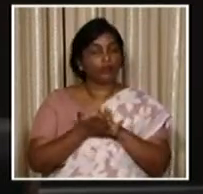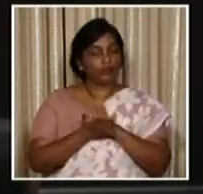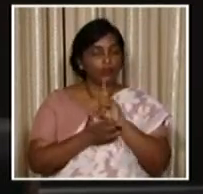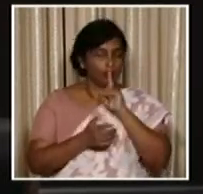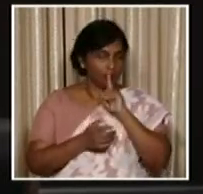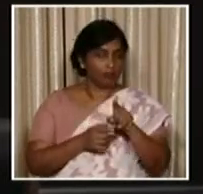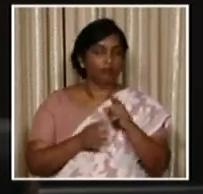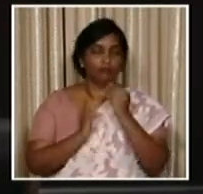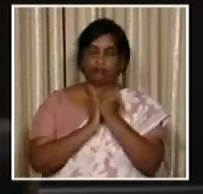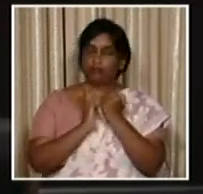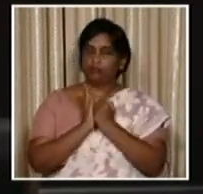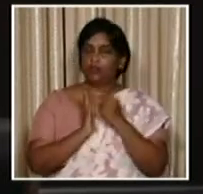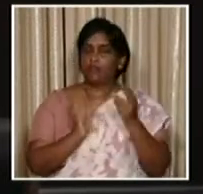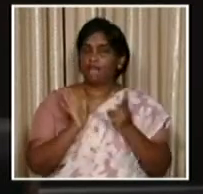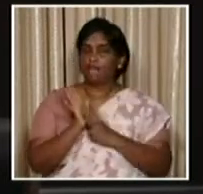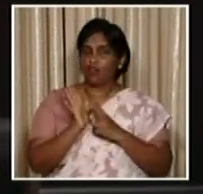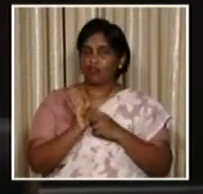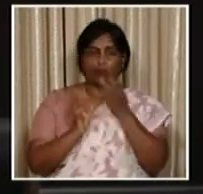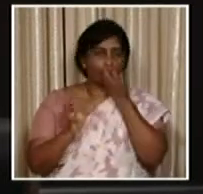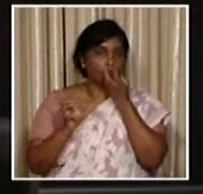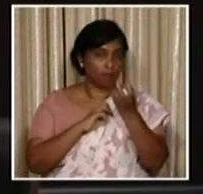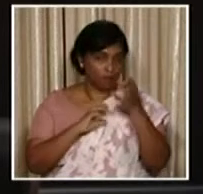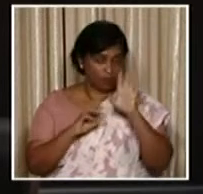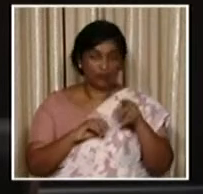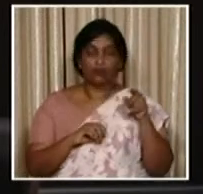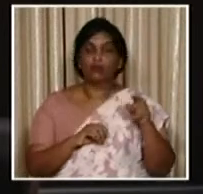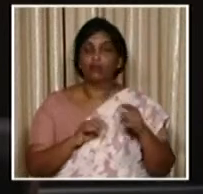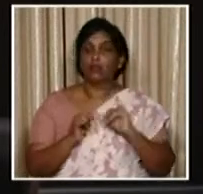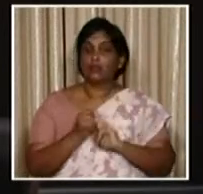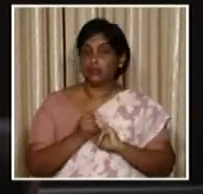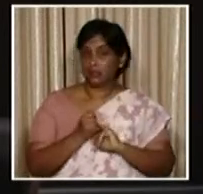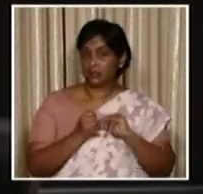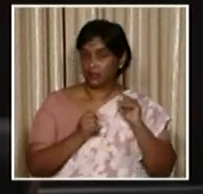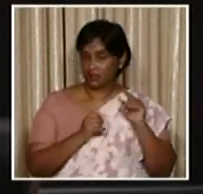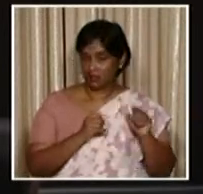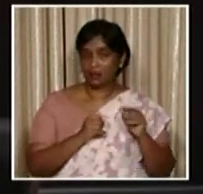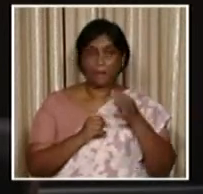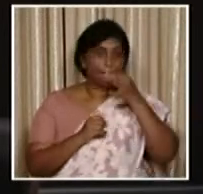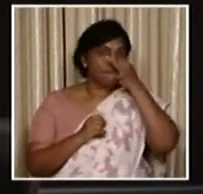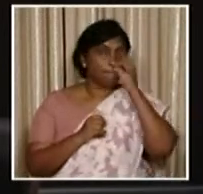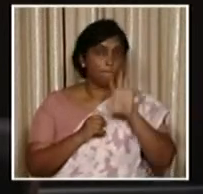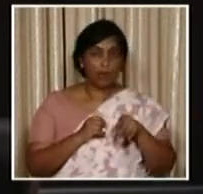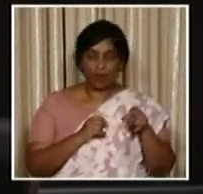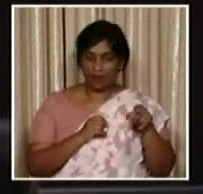තියෙන කාරණාව මේ වවුණුති ප්‍රහාරයේදී සහරාන්ගේ මල්ලි